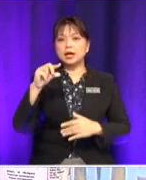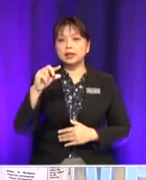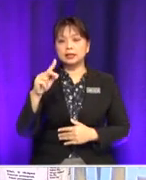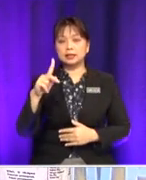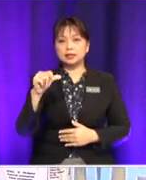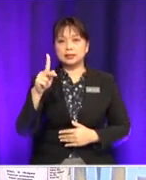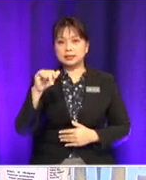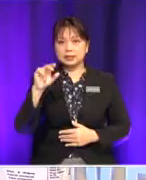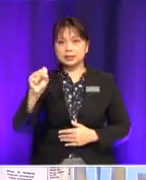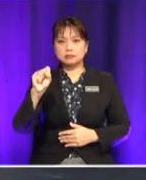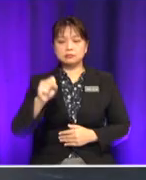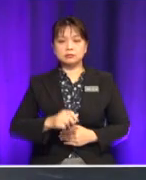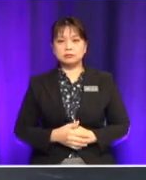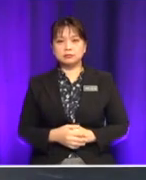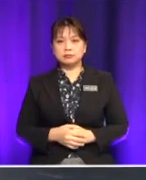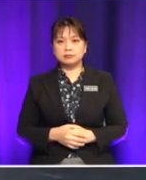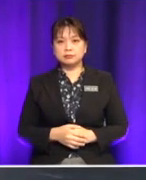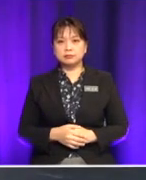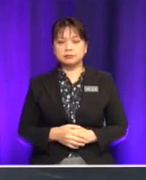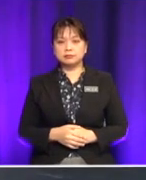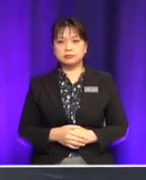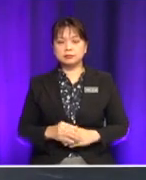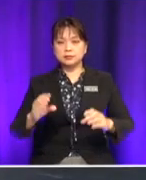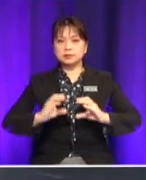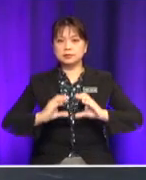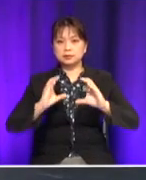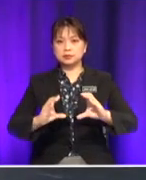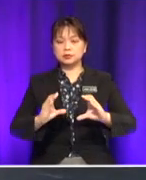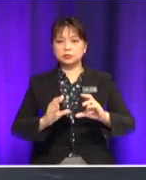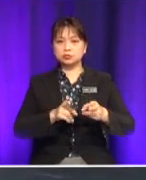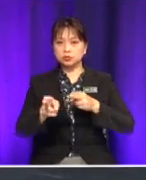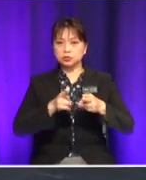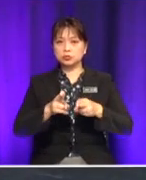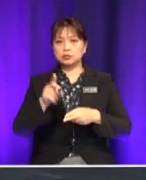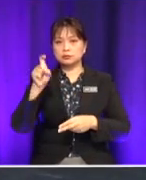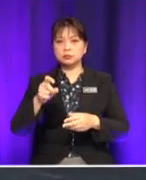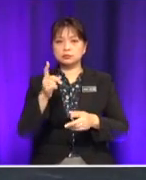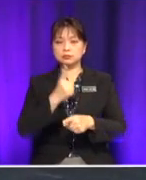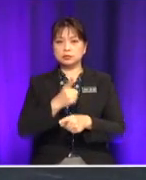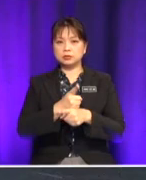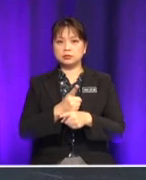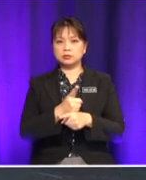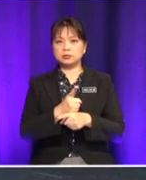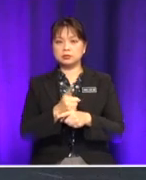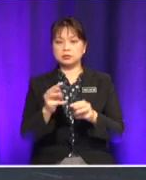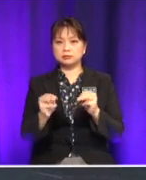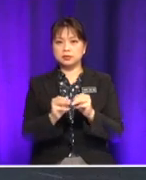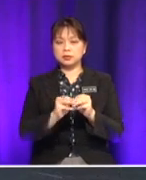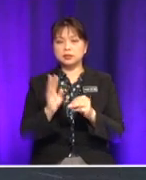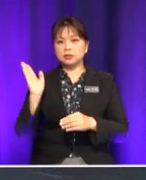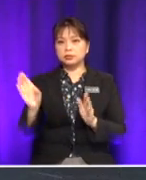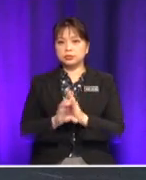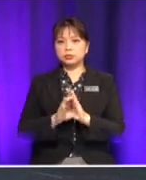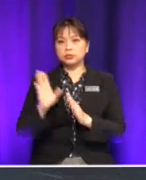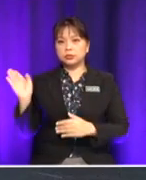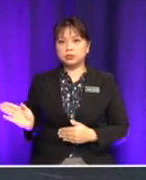Oke kemudian cari pengendalian alat radaspun contohnya kita ada